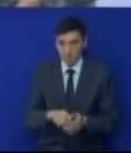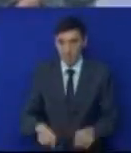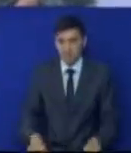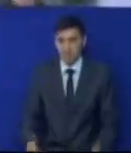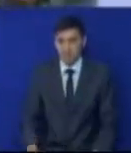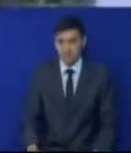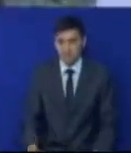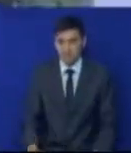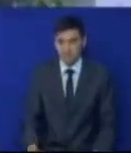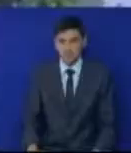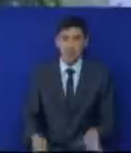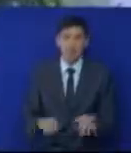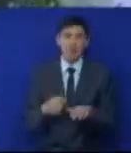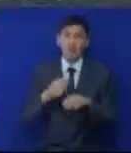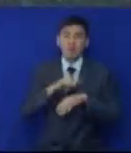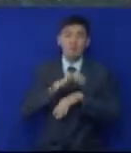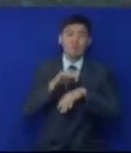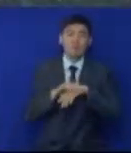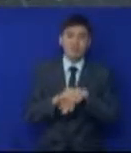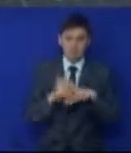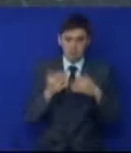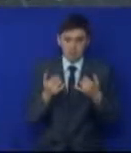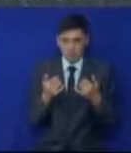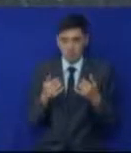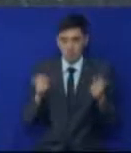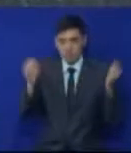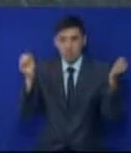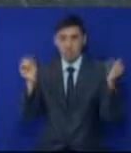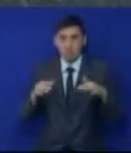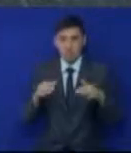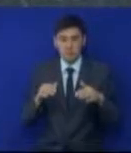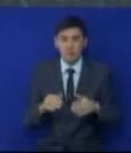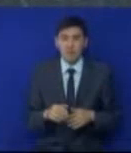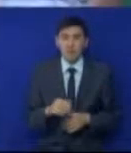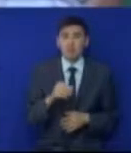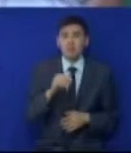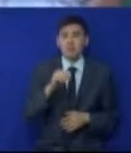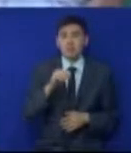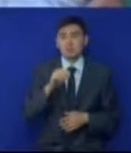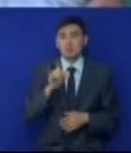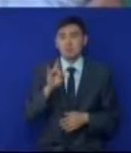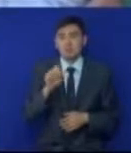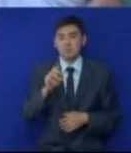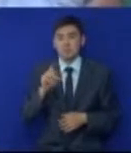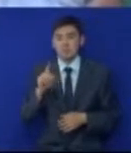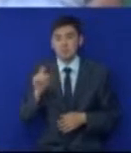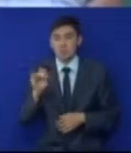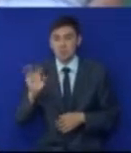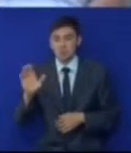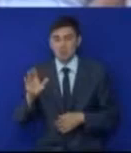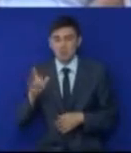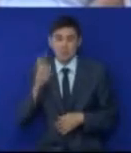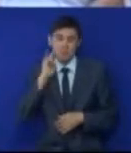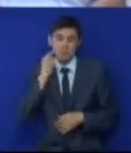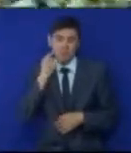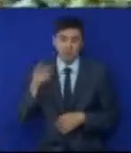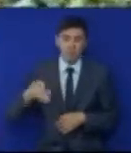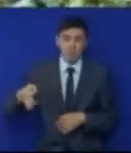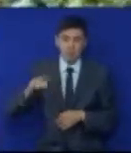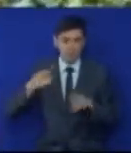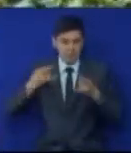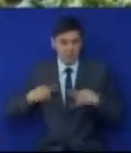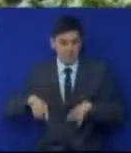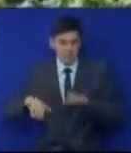шара соның дәлелі дейді жиналғандар. Аманолла Рамазанов 1928 жылы Павлодар облысында дүниеге